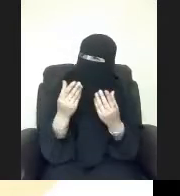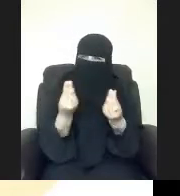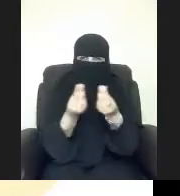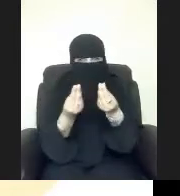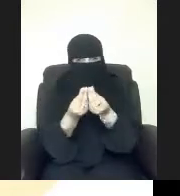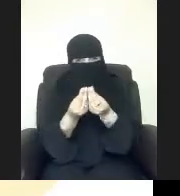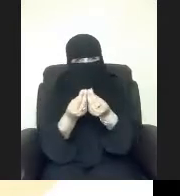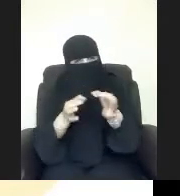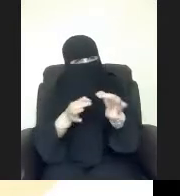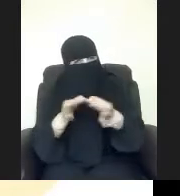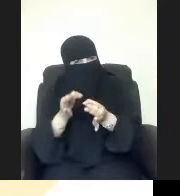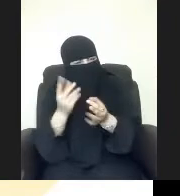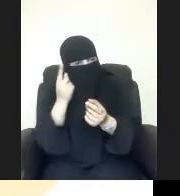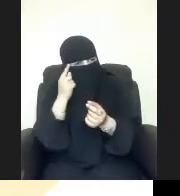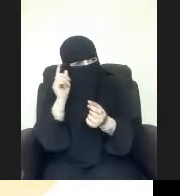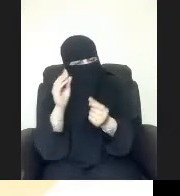الجديدة